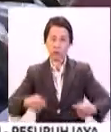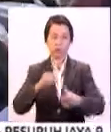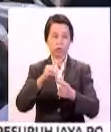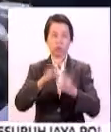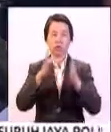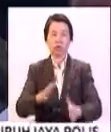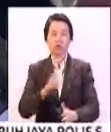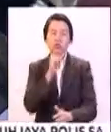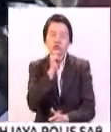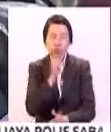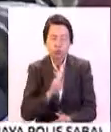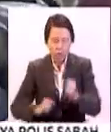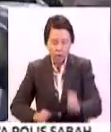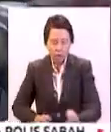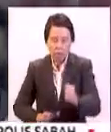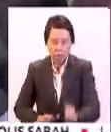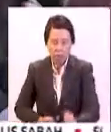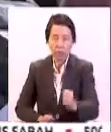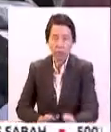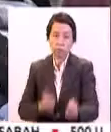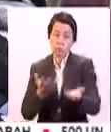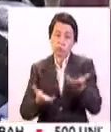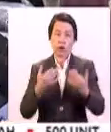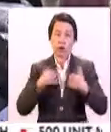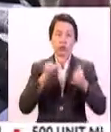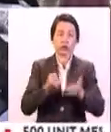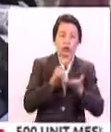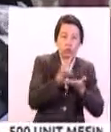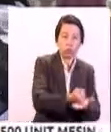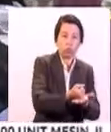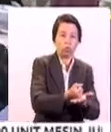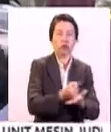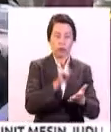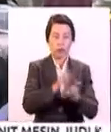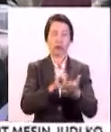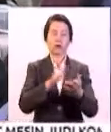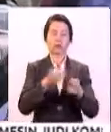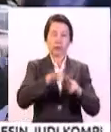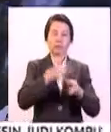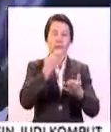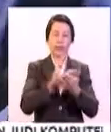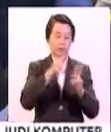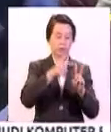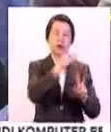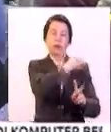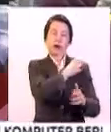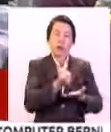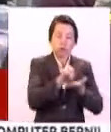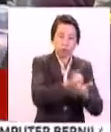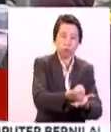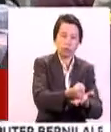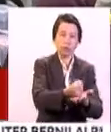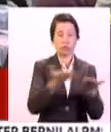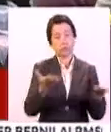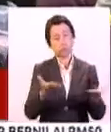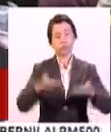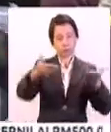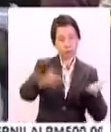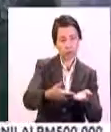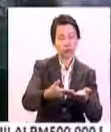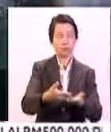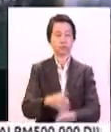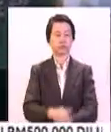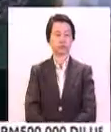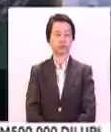tu dah tak guna tongkat, ada orang nak tolong dia. So itu adalah satu penambahbaikanlah yang kita telah pun introduce di PRK ini.